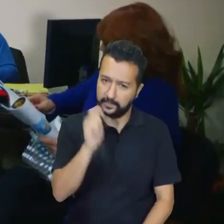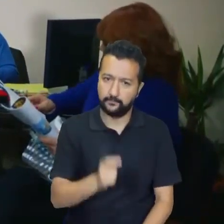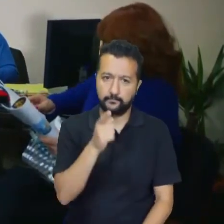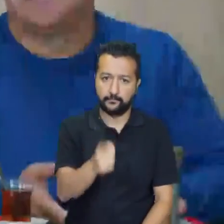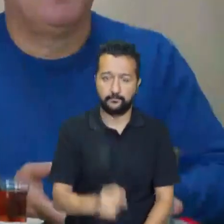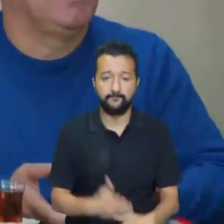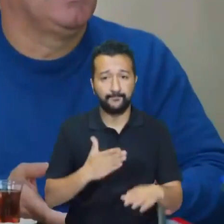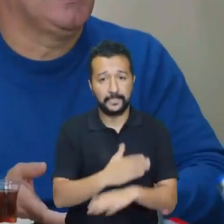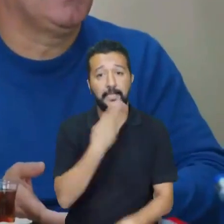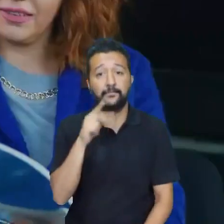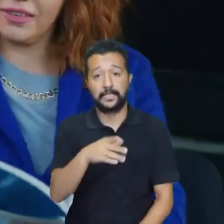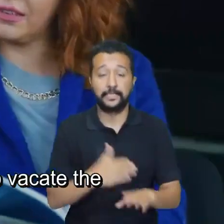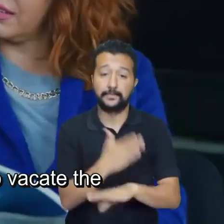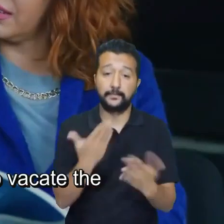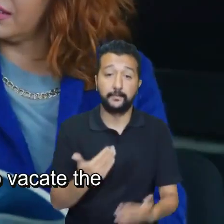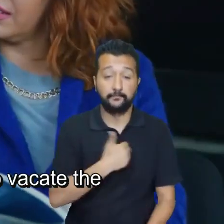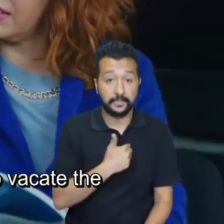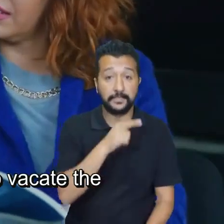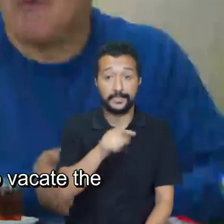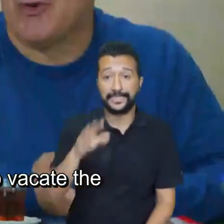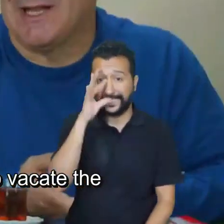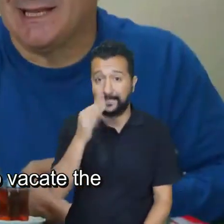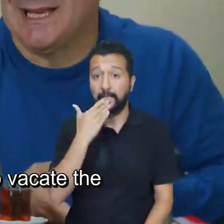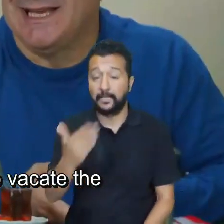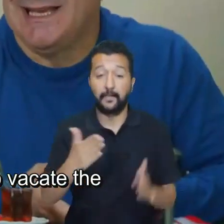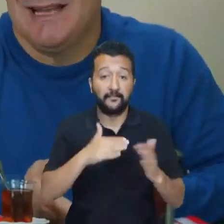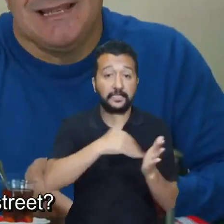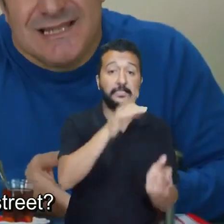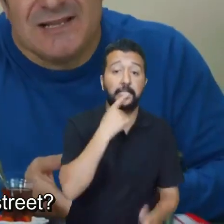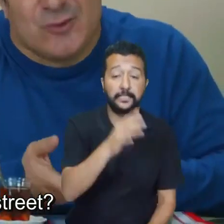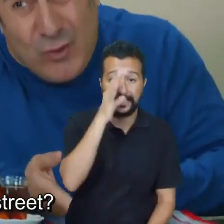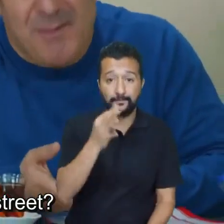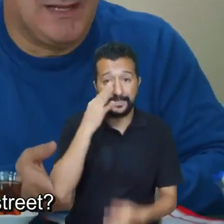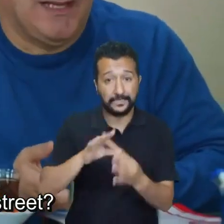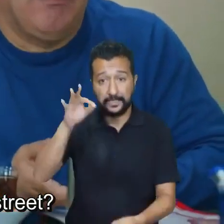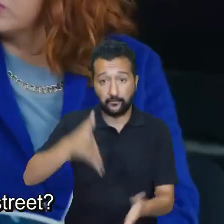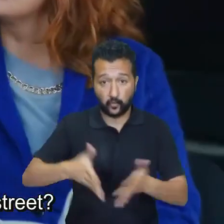işte. Keşke abla ya keşke. Hani ben kime diyeyim evi boşalt diye. Yani